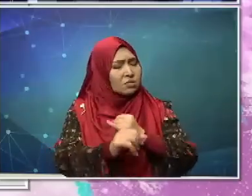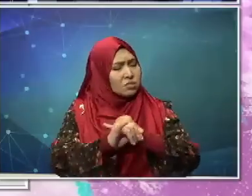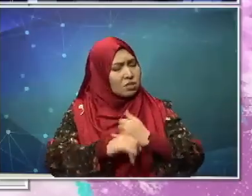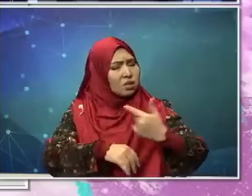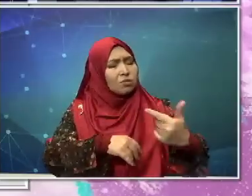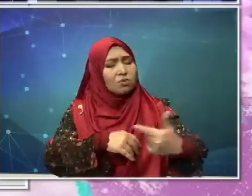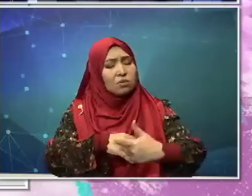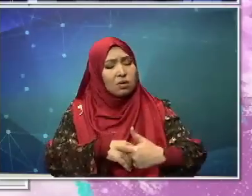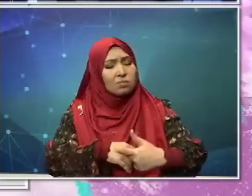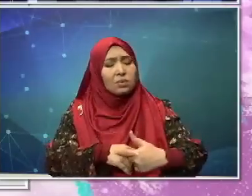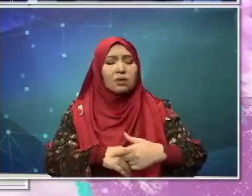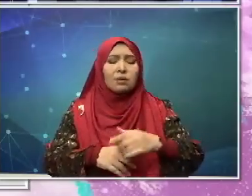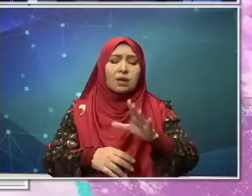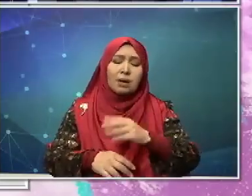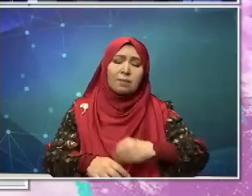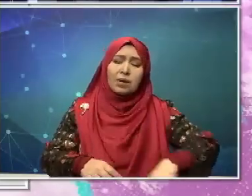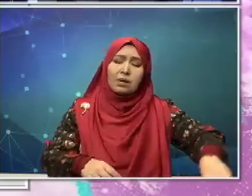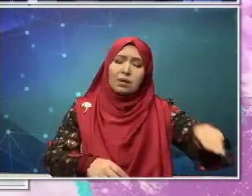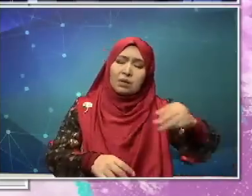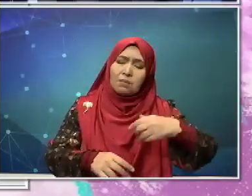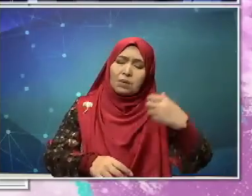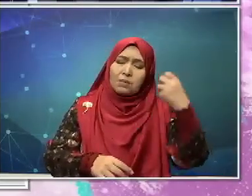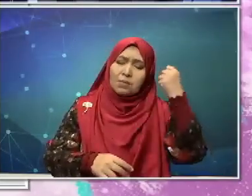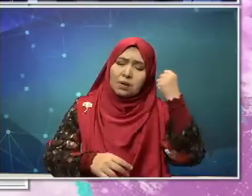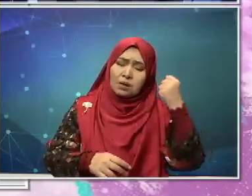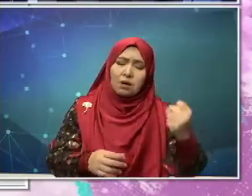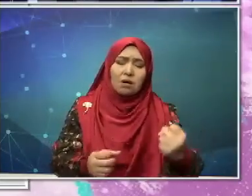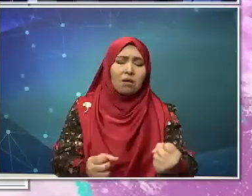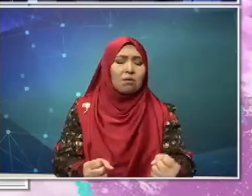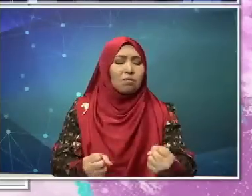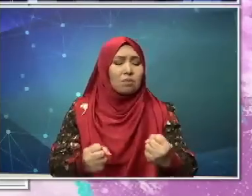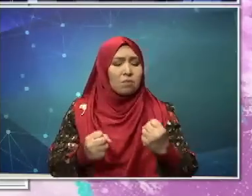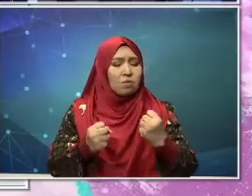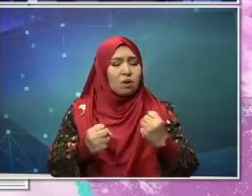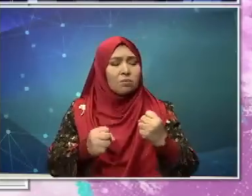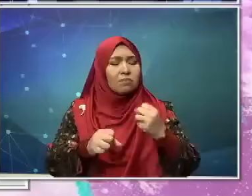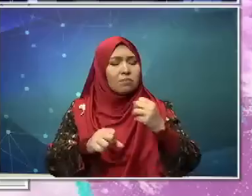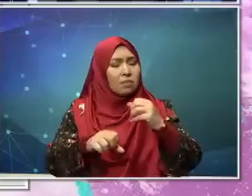semua bihi mustam sikuwung